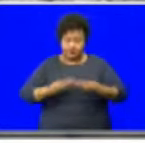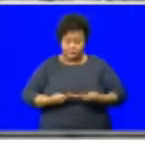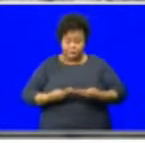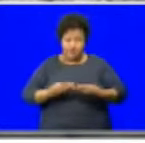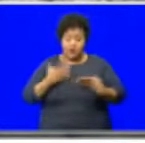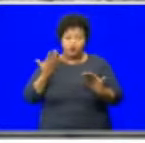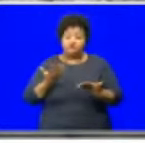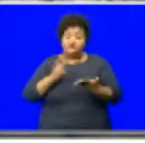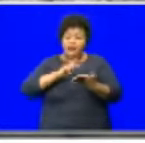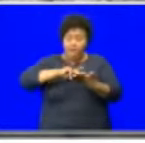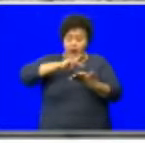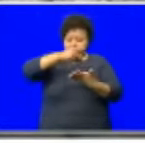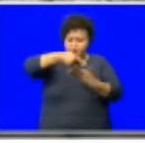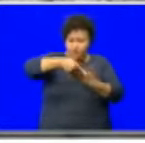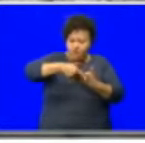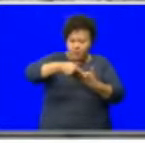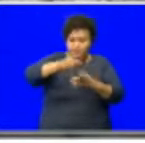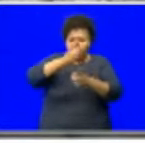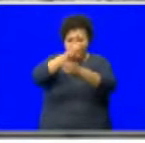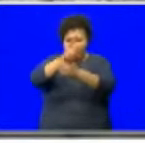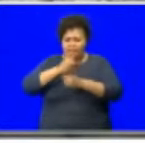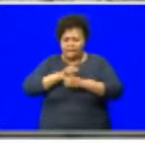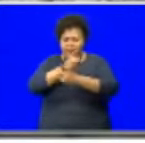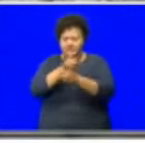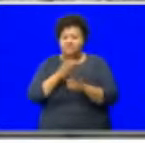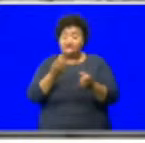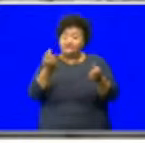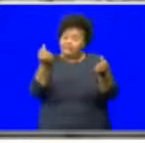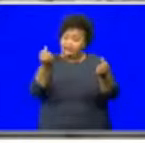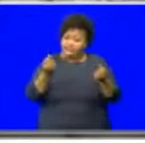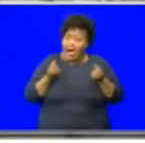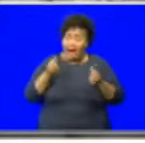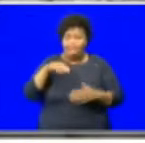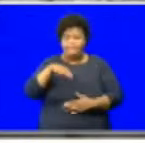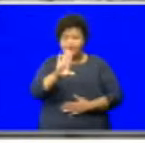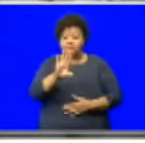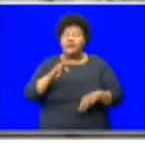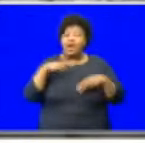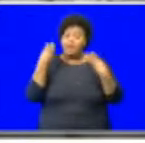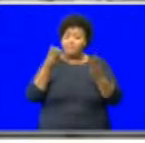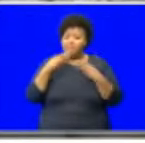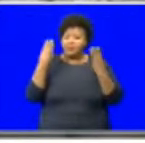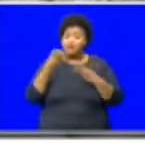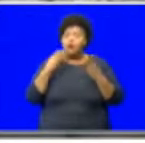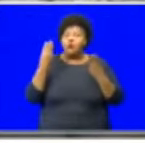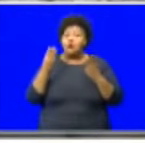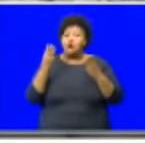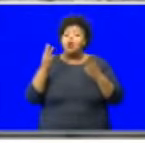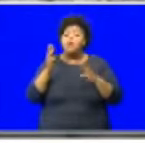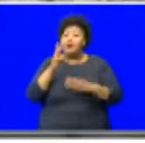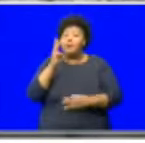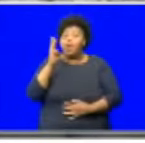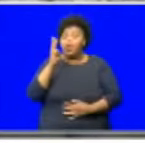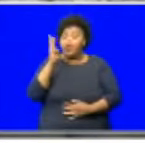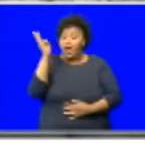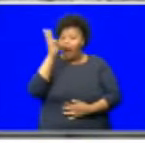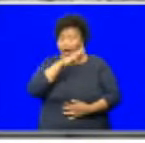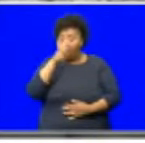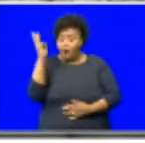sesiqinise letingcoco tekwenta abantu ukuthi babe nalokuconza ukuthi nasikhuluma ngekhlukubetha sikhuluma